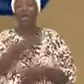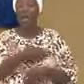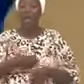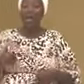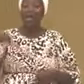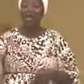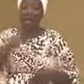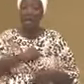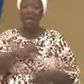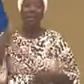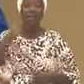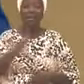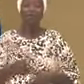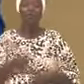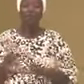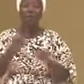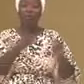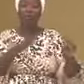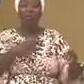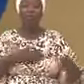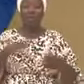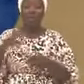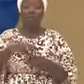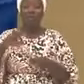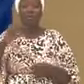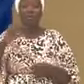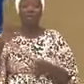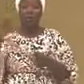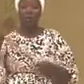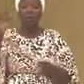je mettrai mon esprit en vos